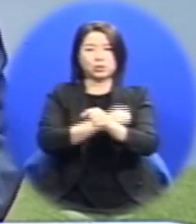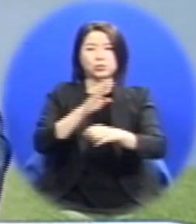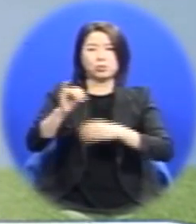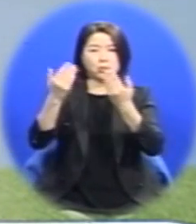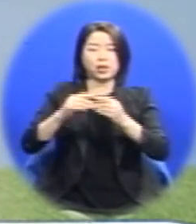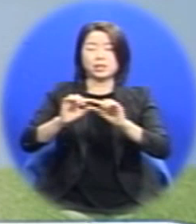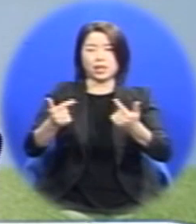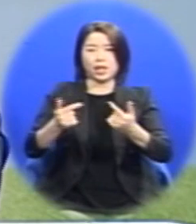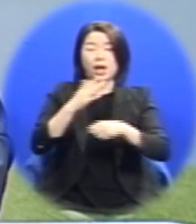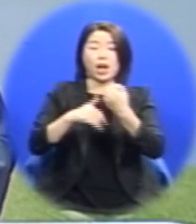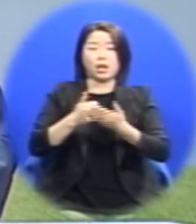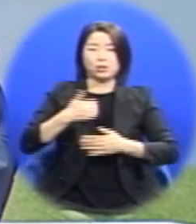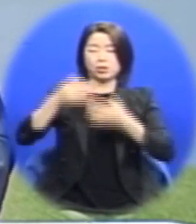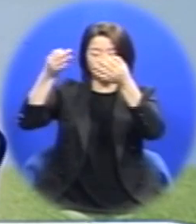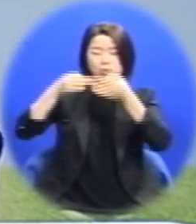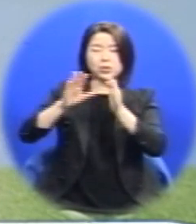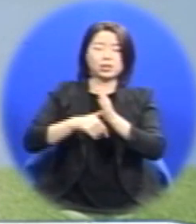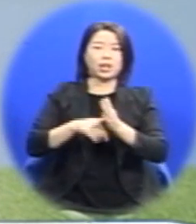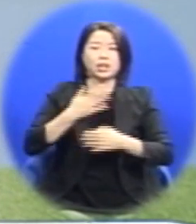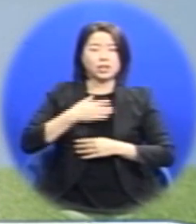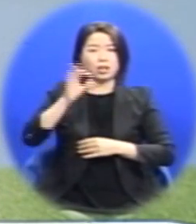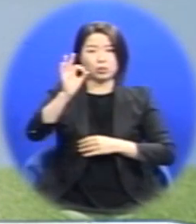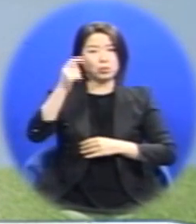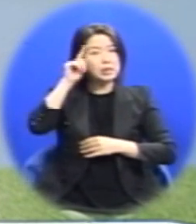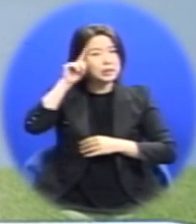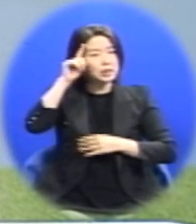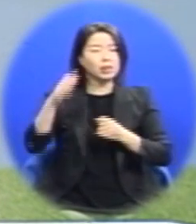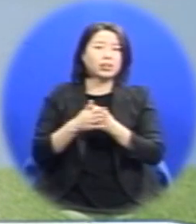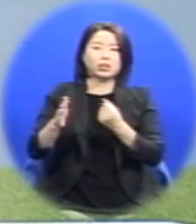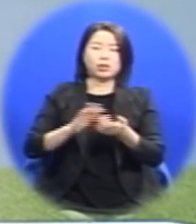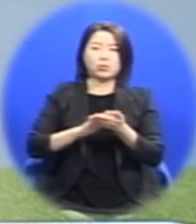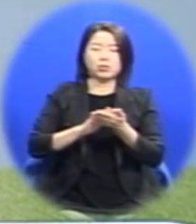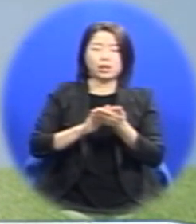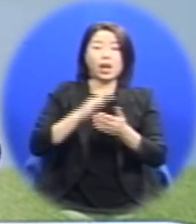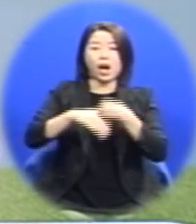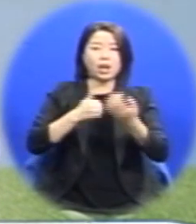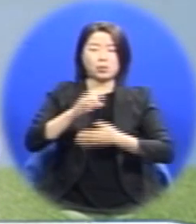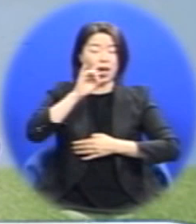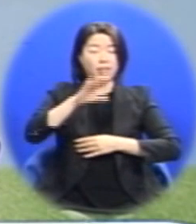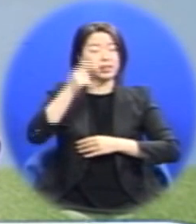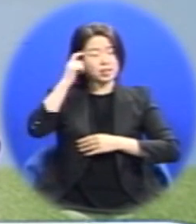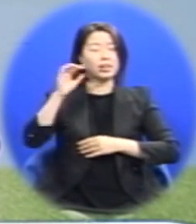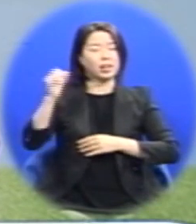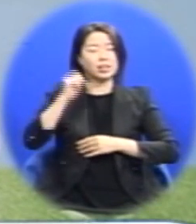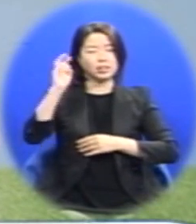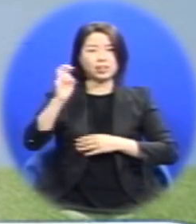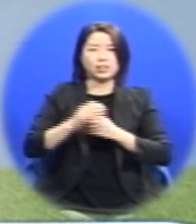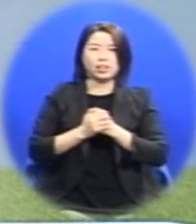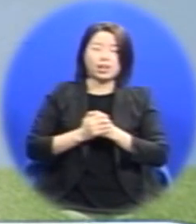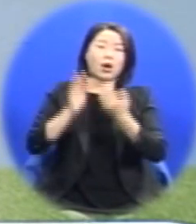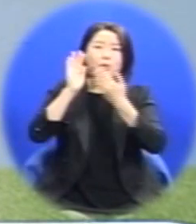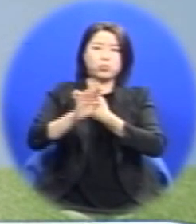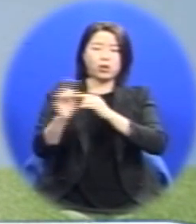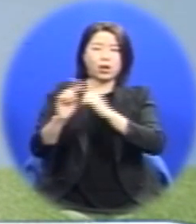하나님께서 저를 보실 때 제가 자꾸 돈 신경 쓰는 것 때문에 하나님이 안 되겠다는 생각을 하신 것 같아요. 나중에